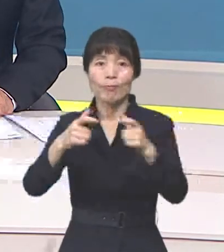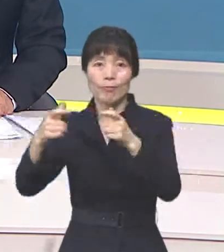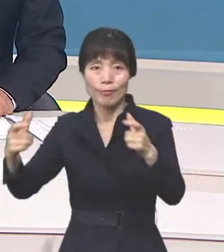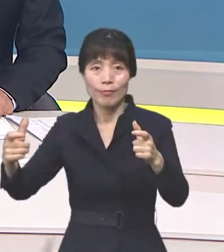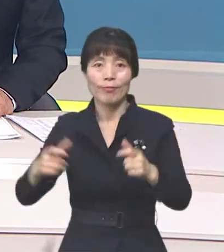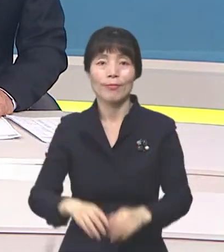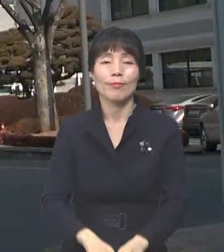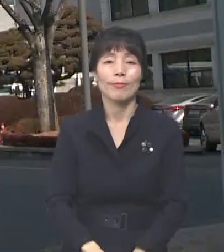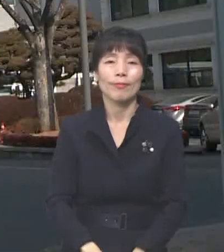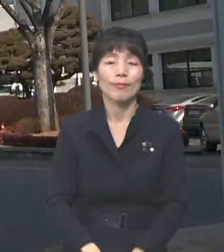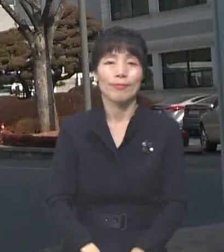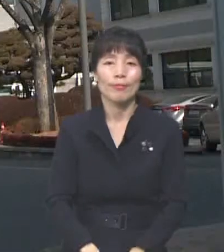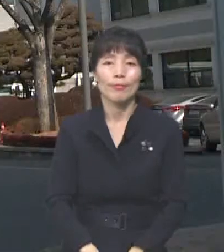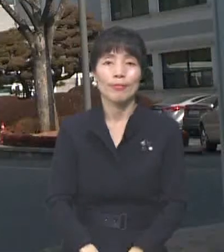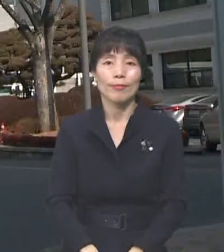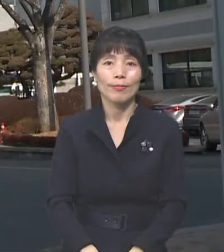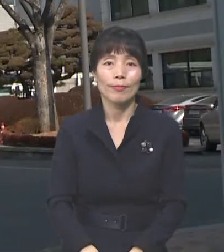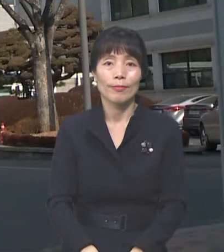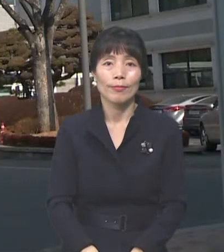기자입니다.